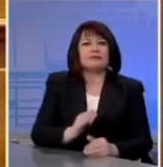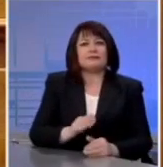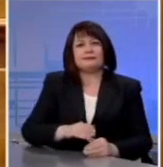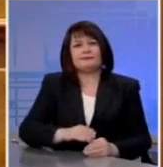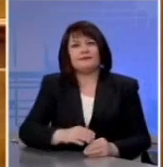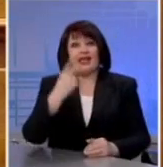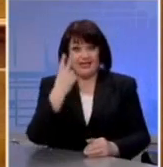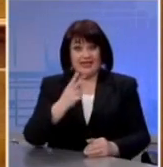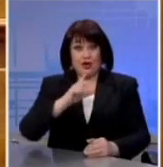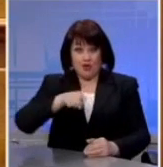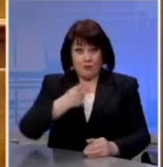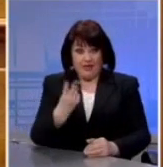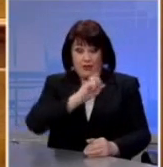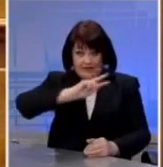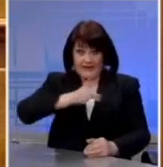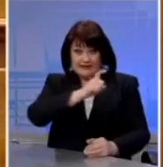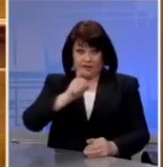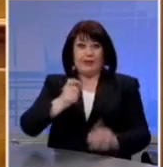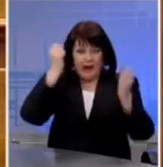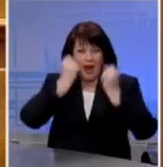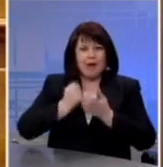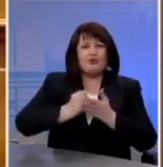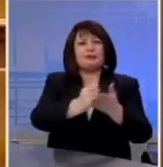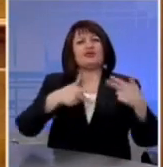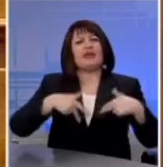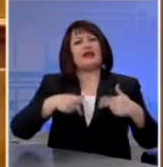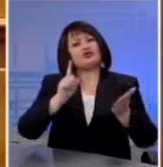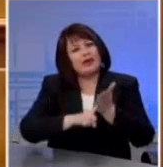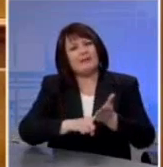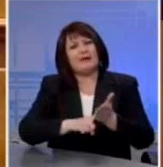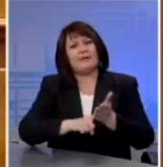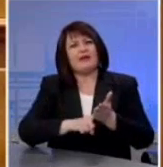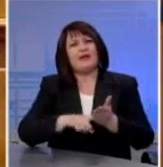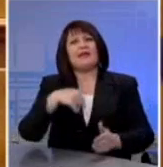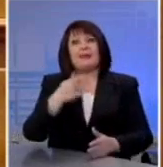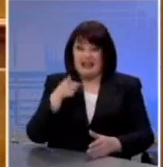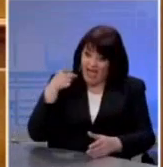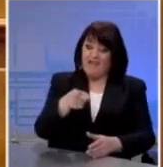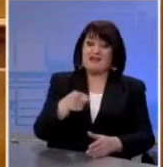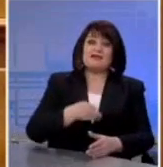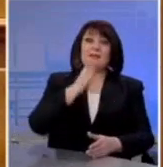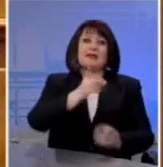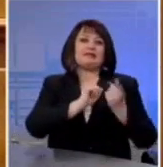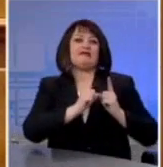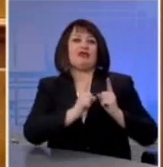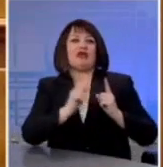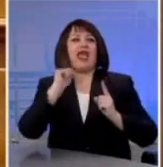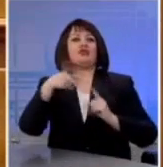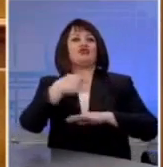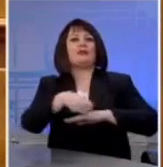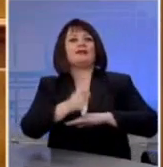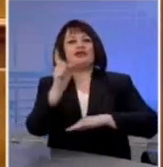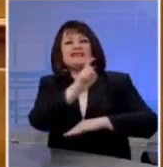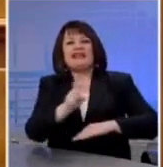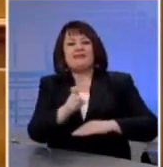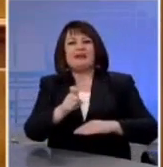2,2 δισεκατομμύρια την αποζημίωση που παραπάρει το κράτος και εν συνεχεία πήγατε εσείς και κάνατε συμφωνία για να τα